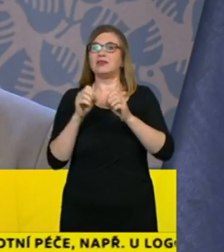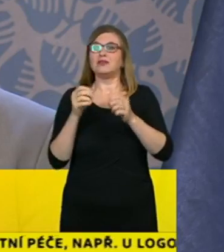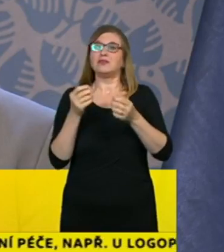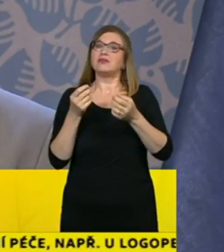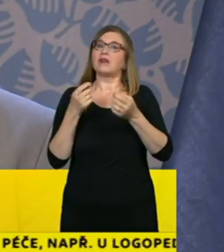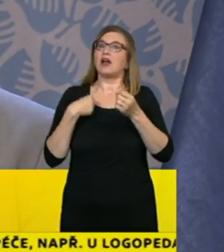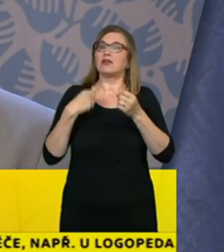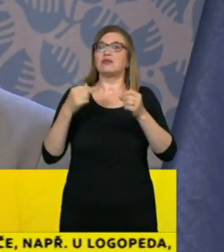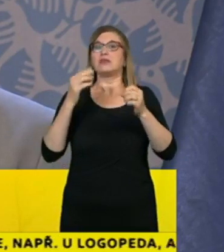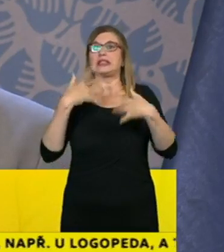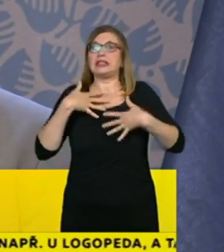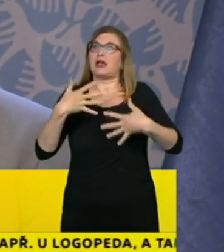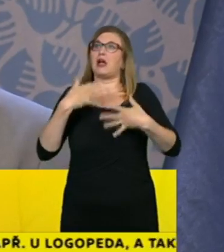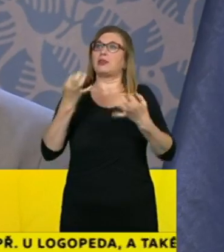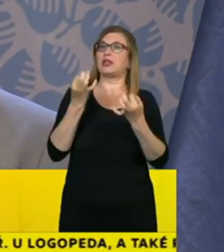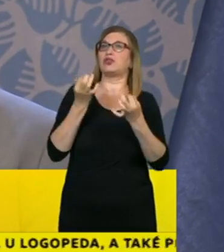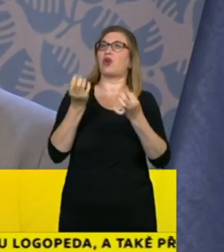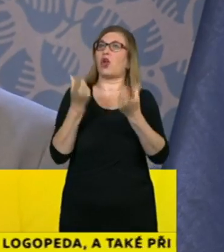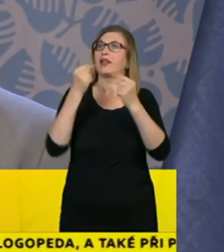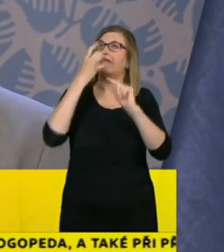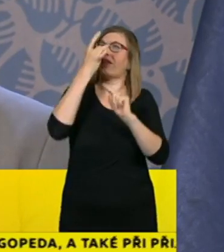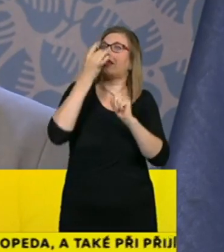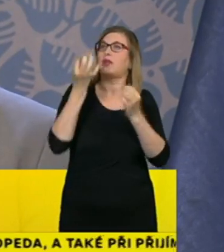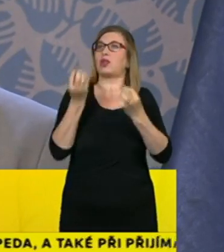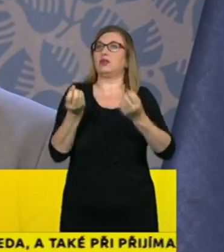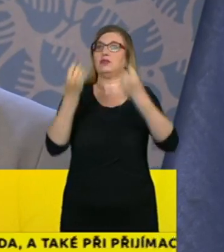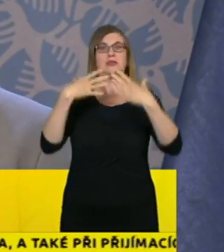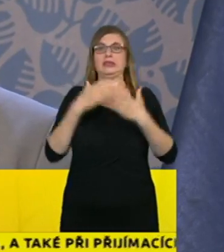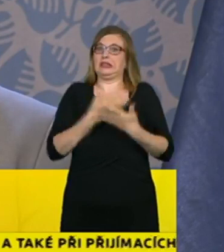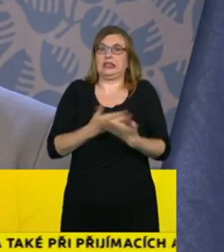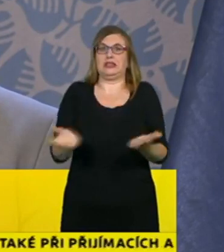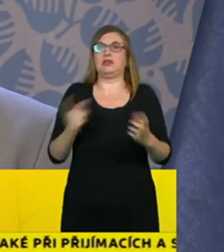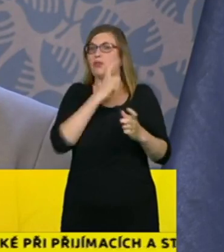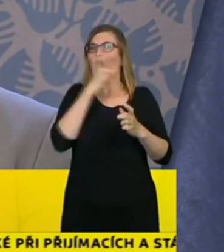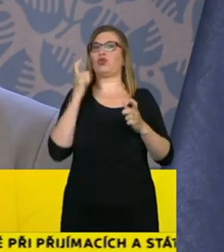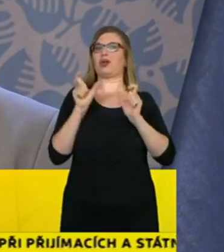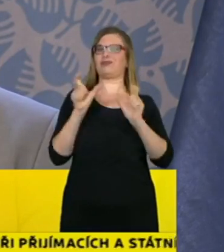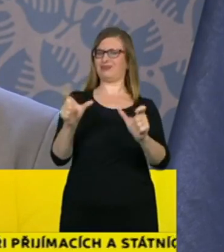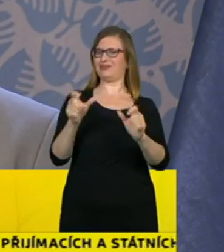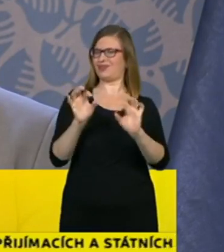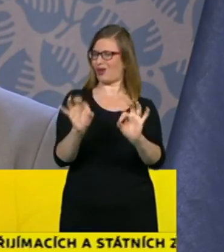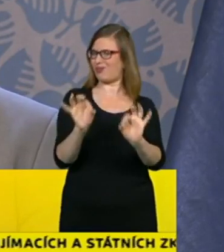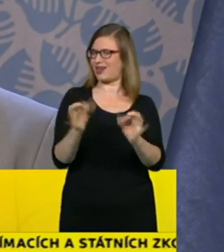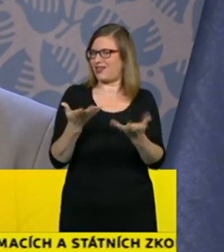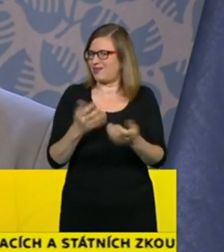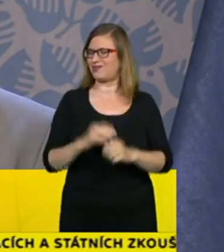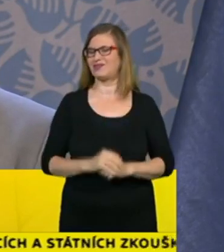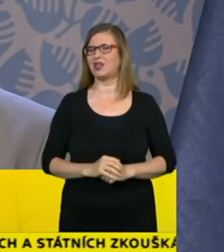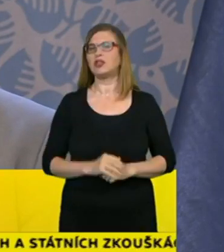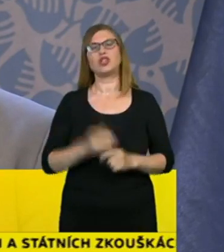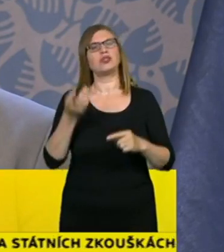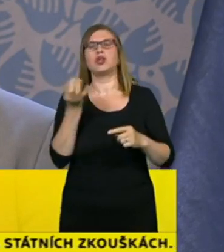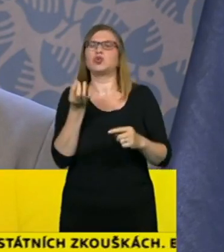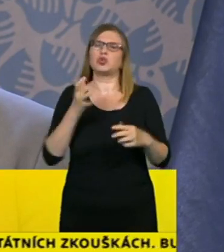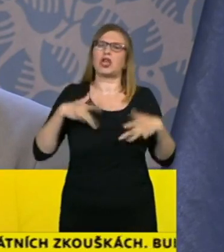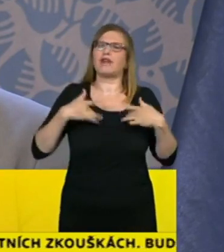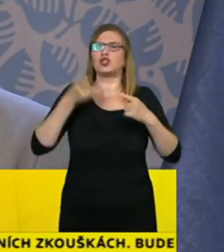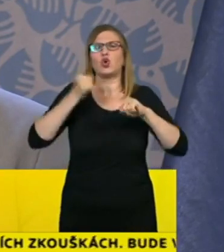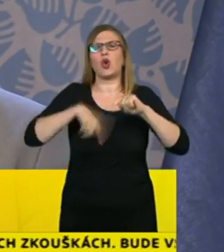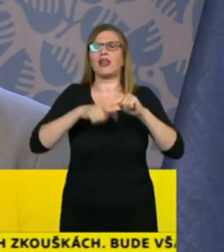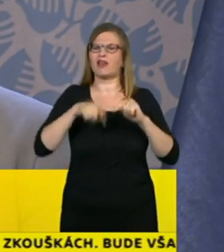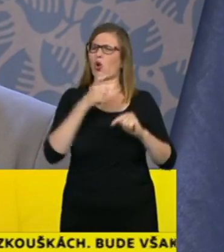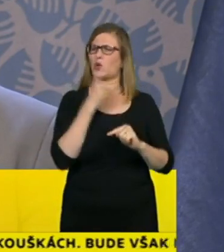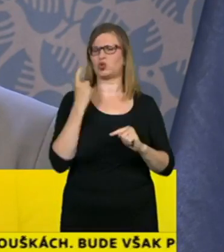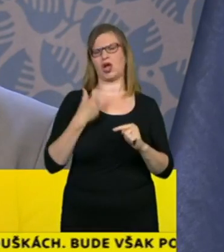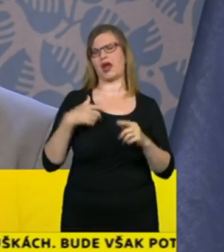běžně. Další věc, kterou bych chtěl zmínit, je otázka škol, protože tady rovněž se rozvířila obrovská